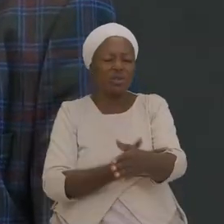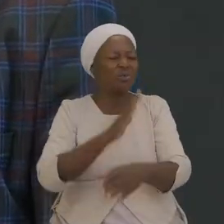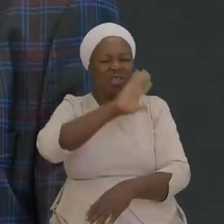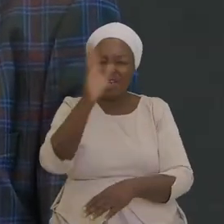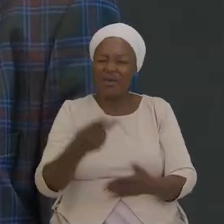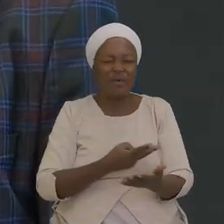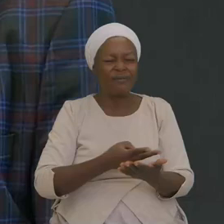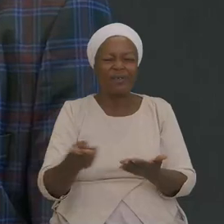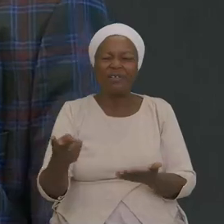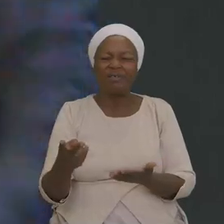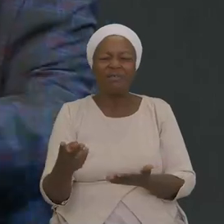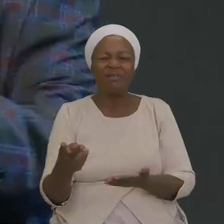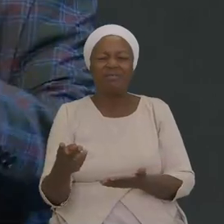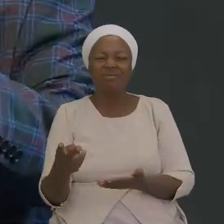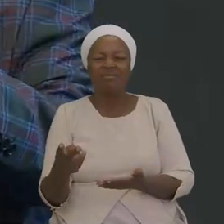ne faillira jamais.